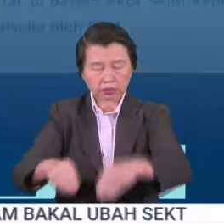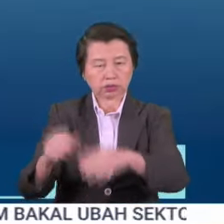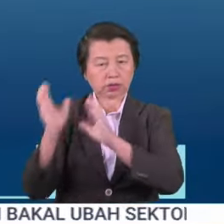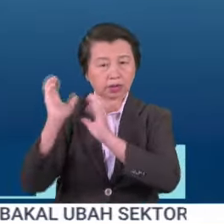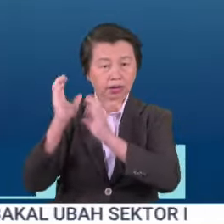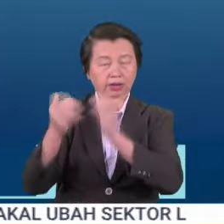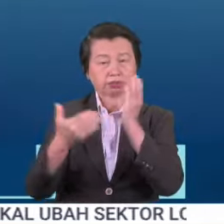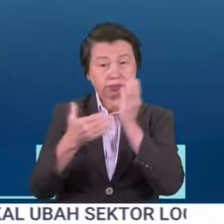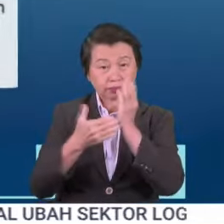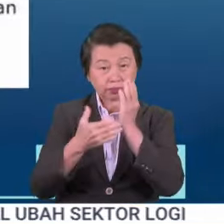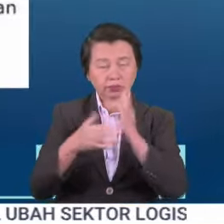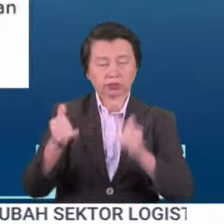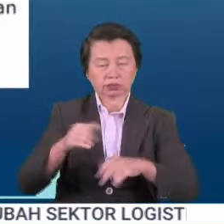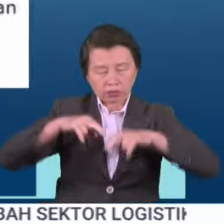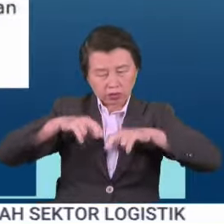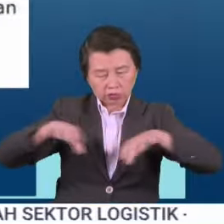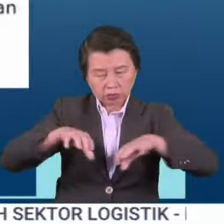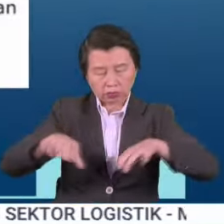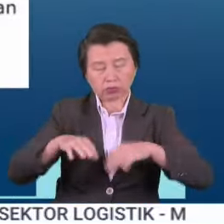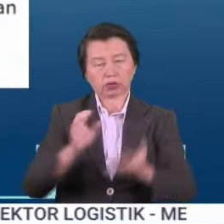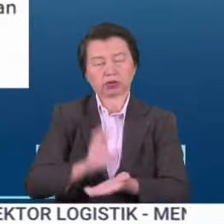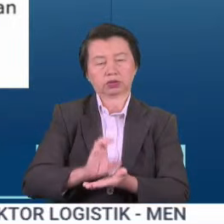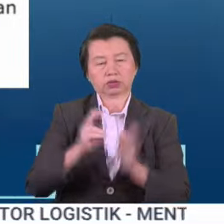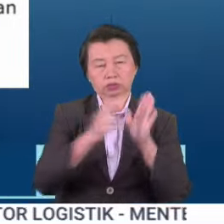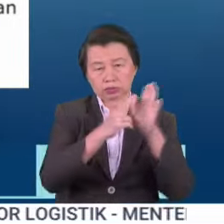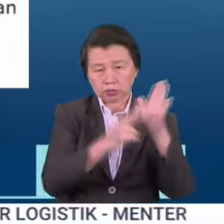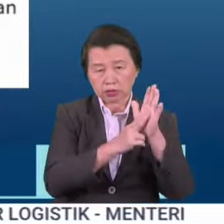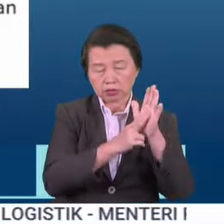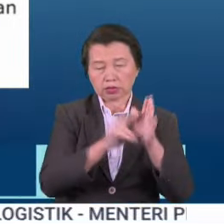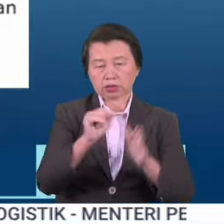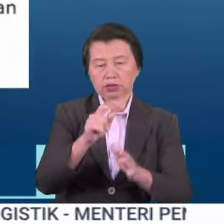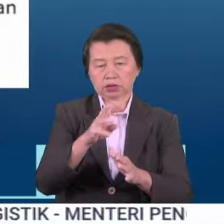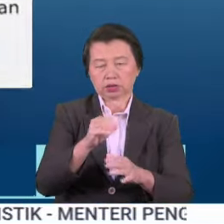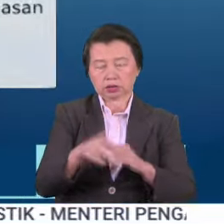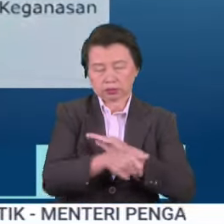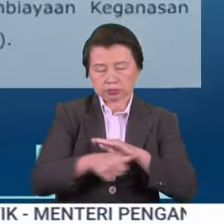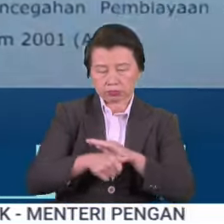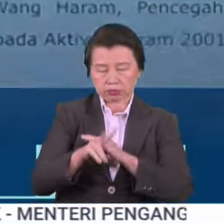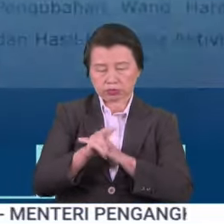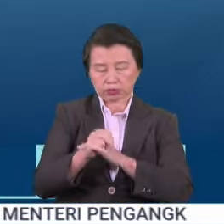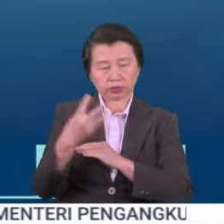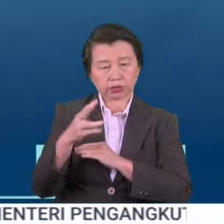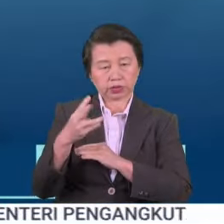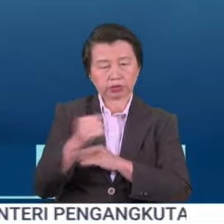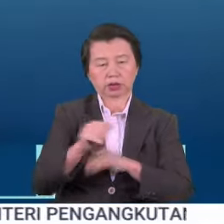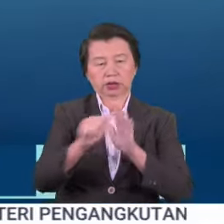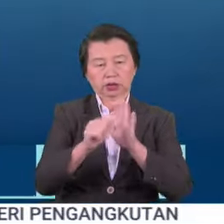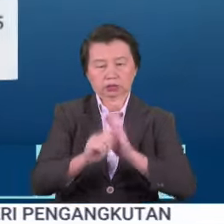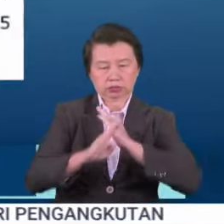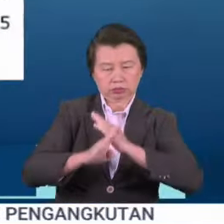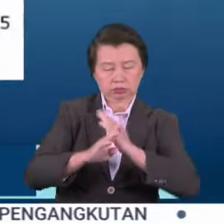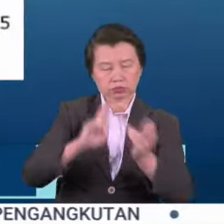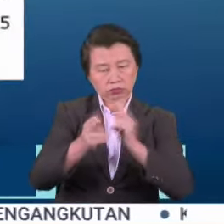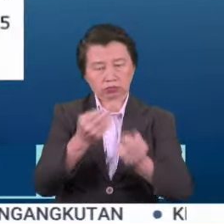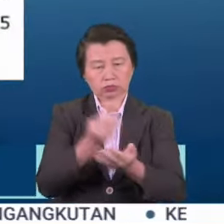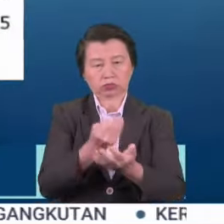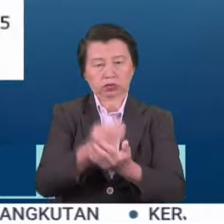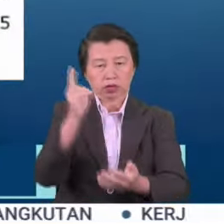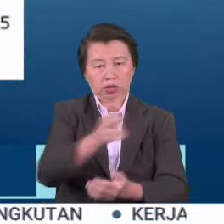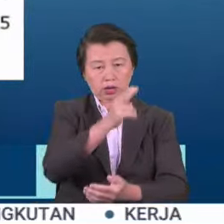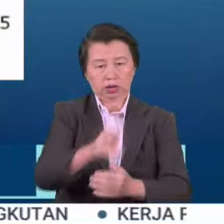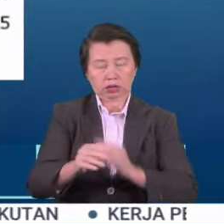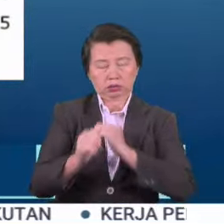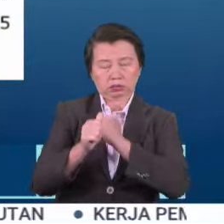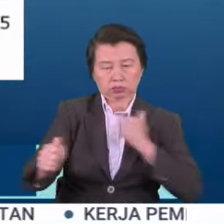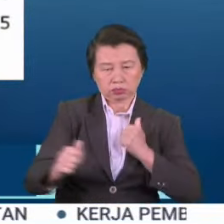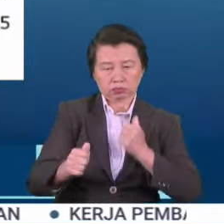kelapa sawit. Siasatan dilakukan di bawah peruntukan Akta Skim Kepentingan 2016 dan Akta Pencegahan Pengubahan Wang Haram,